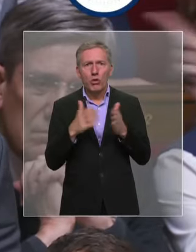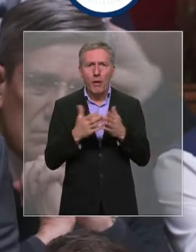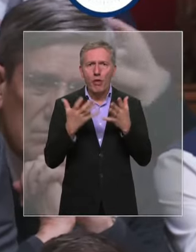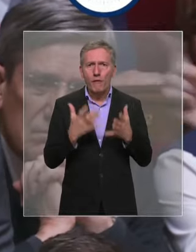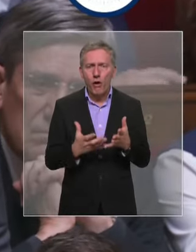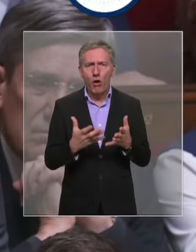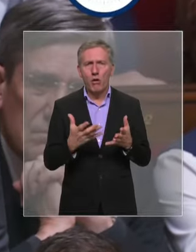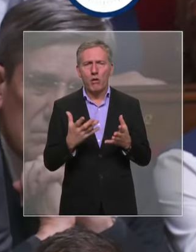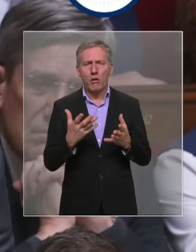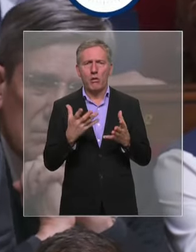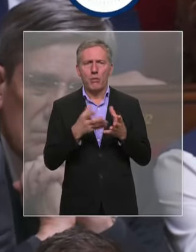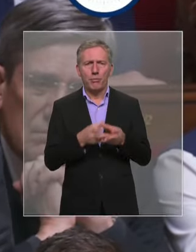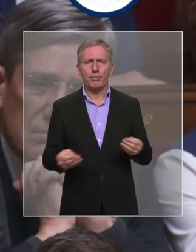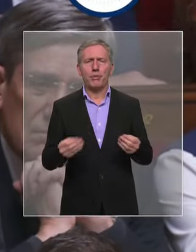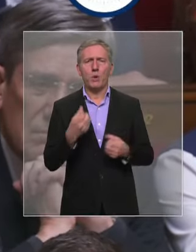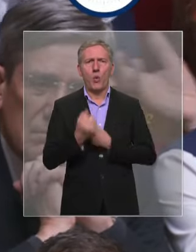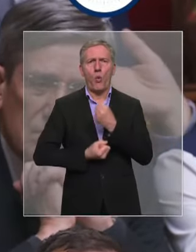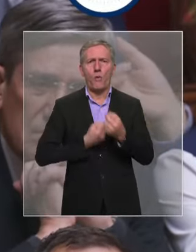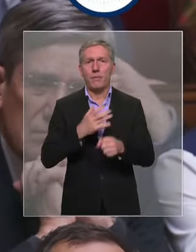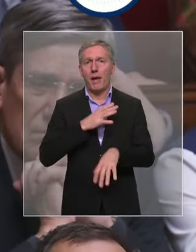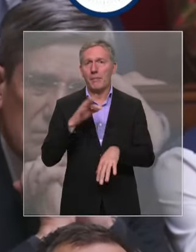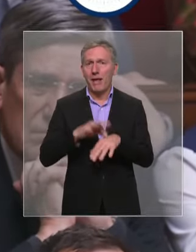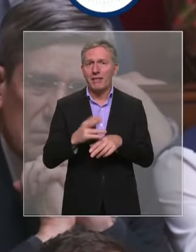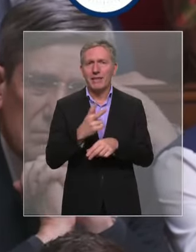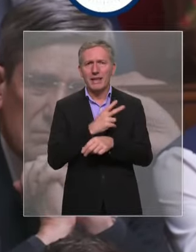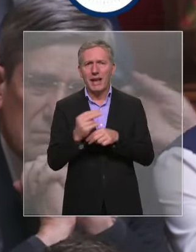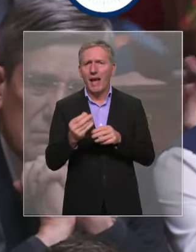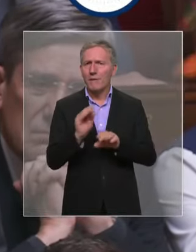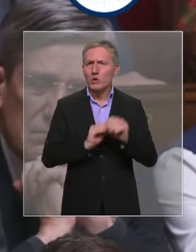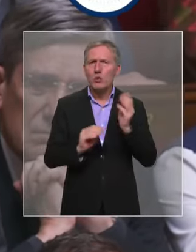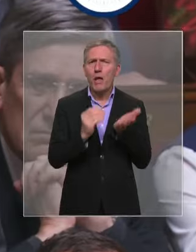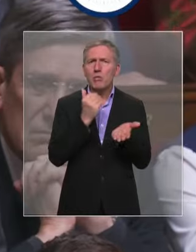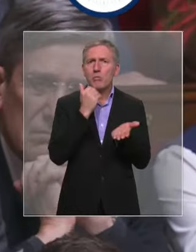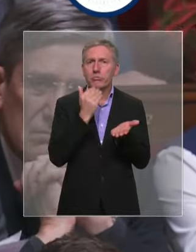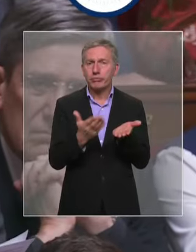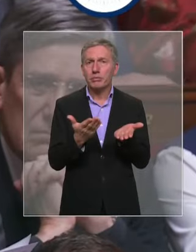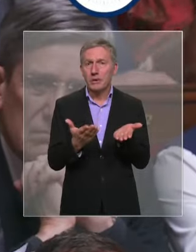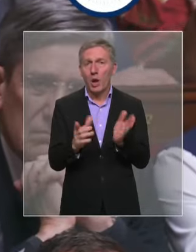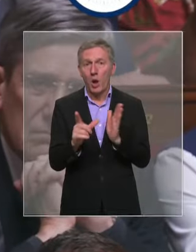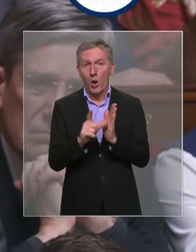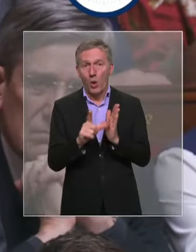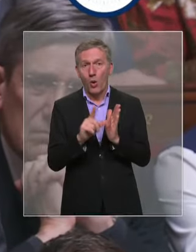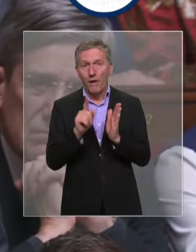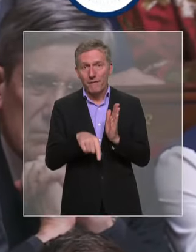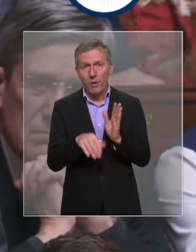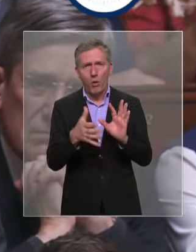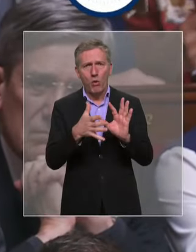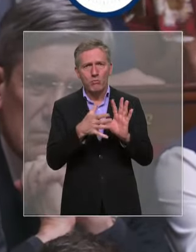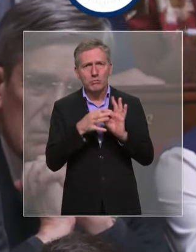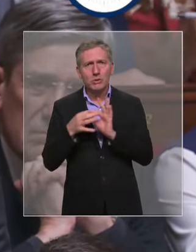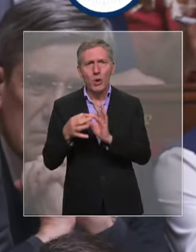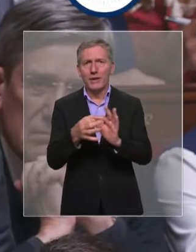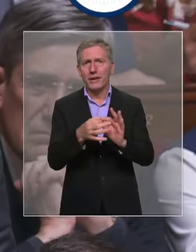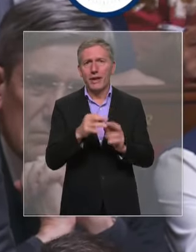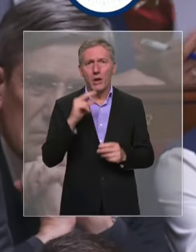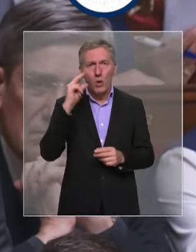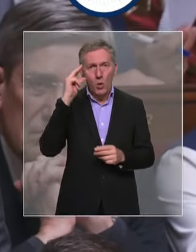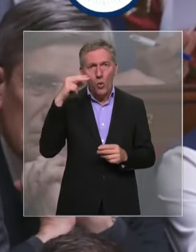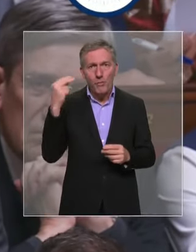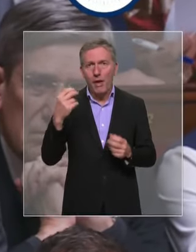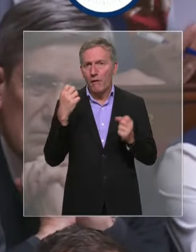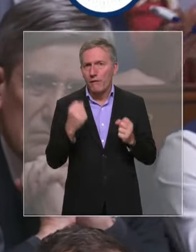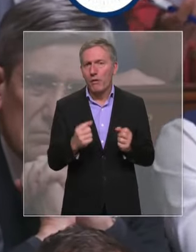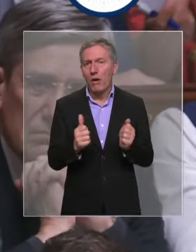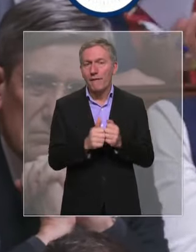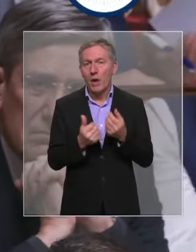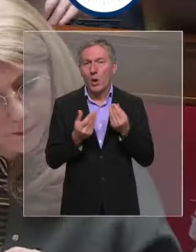souffrances qu'elles subissent du fait d'une maladie grave et incurable. Oui, cette loi doit être une loi de solidarité, d'humanité,